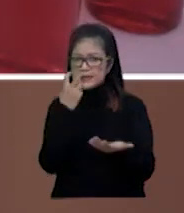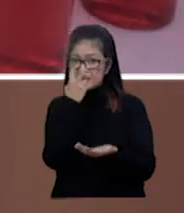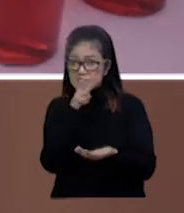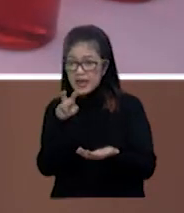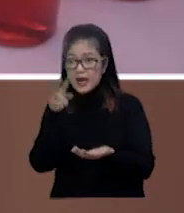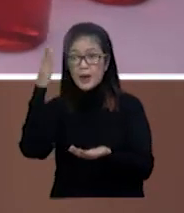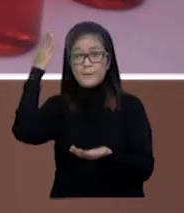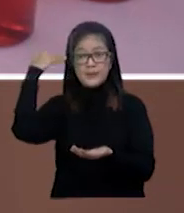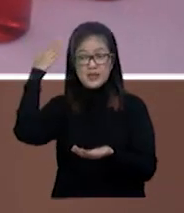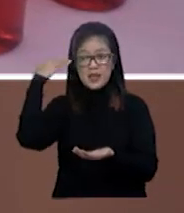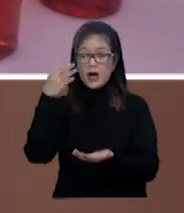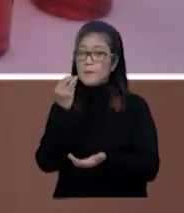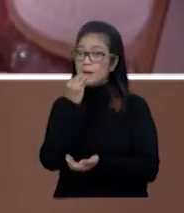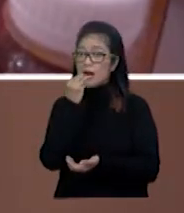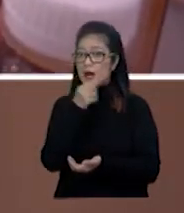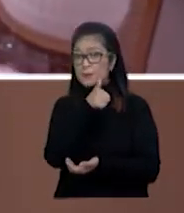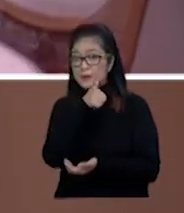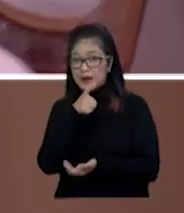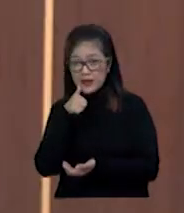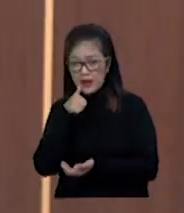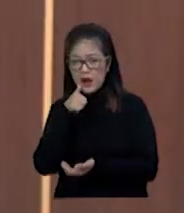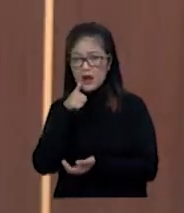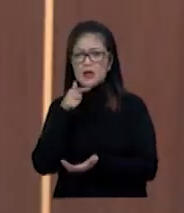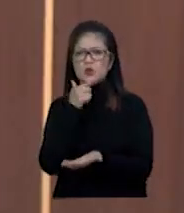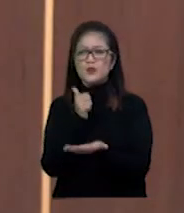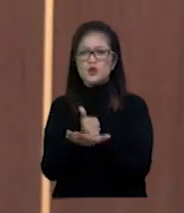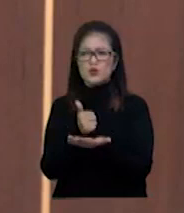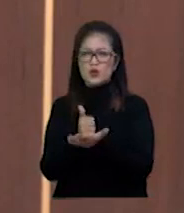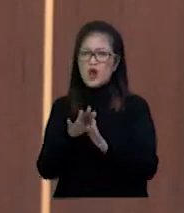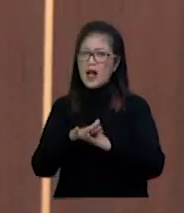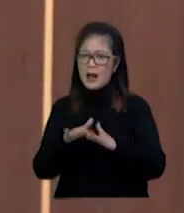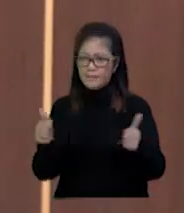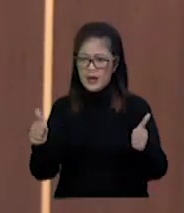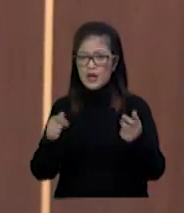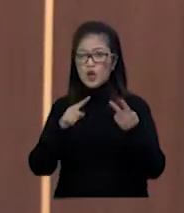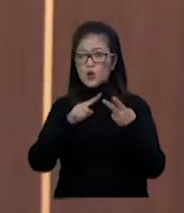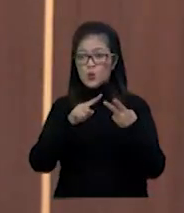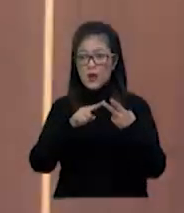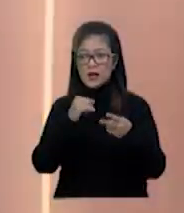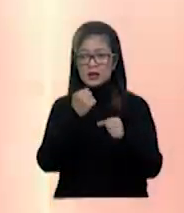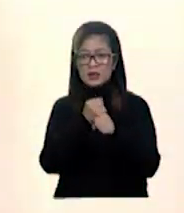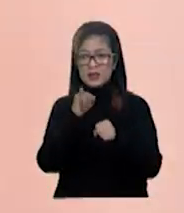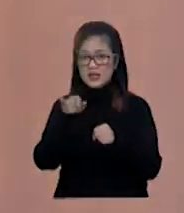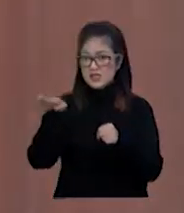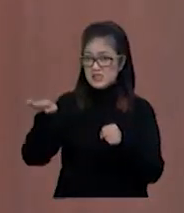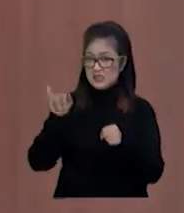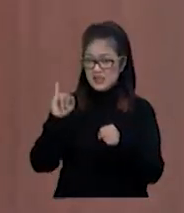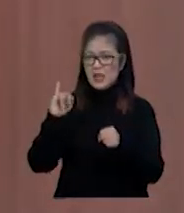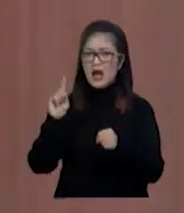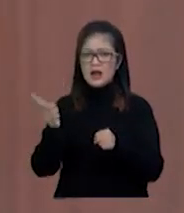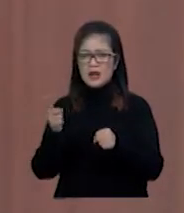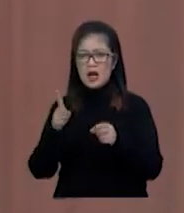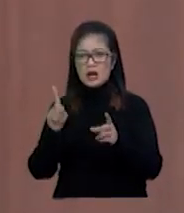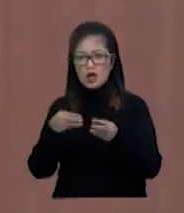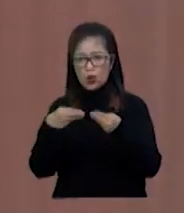minyak makan merah itu aman yang kedua bergizi yang ketiga bermutu jangan ada lagi yang